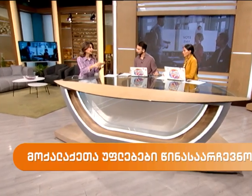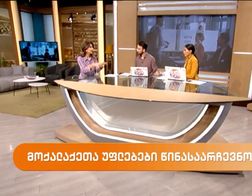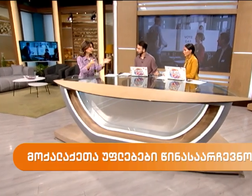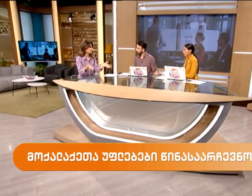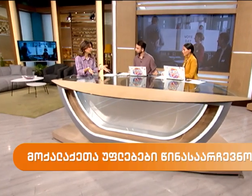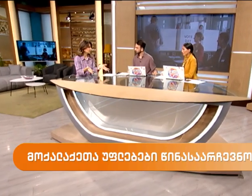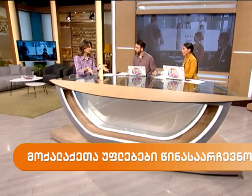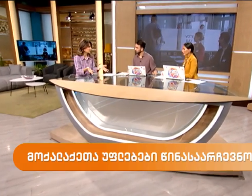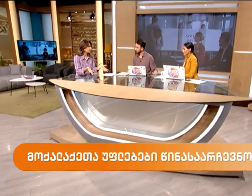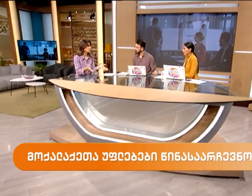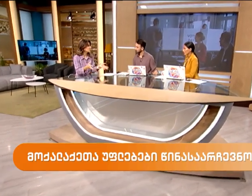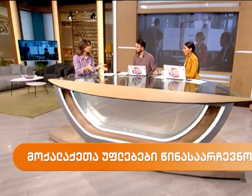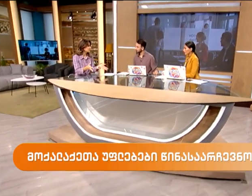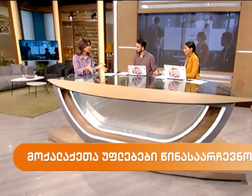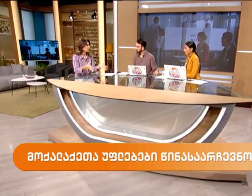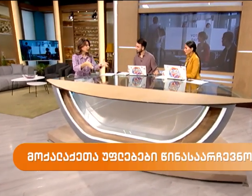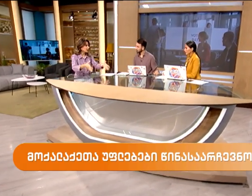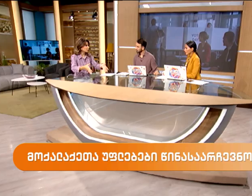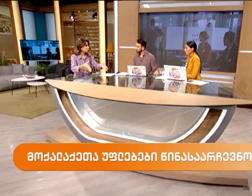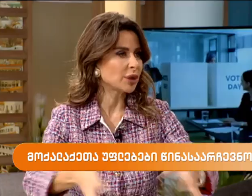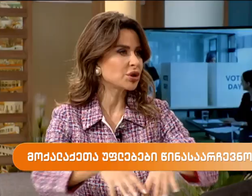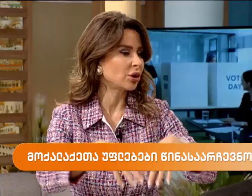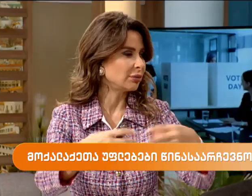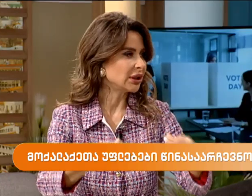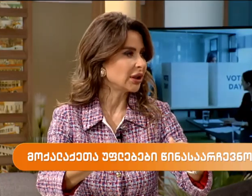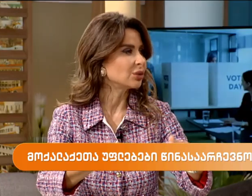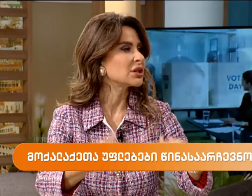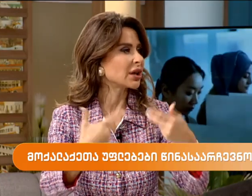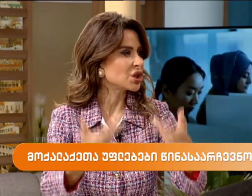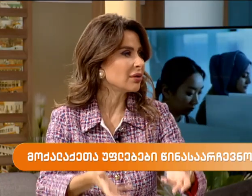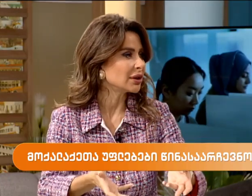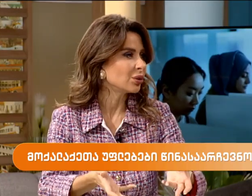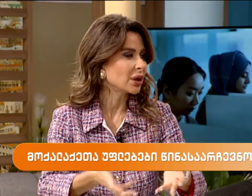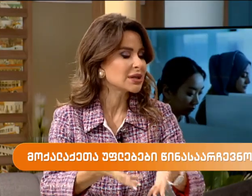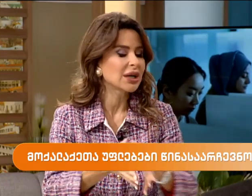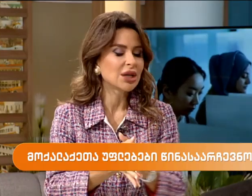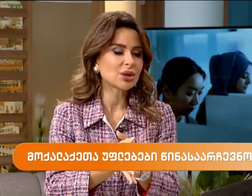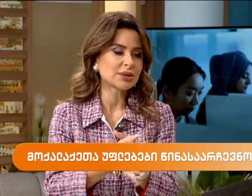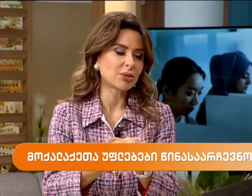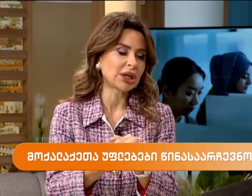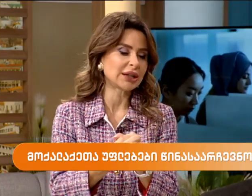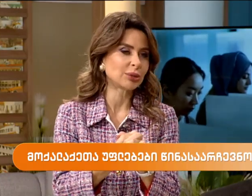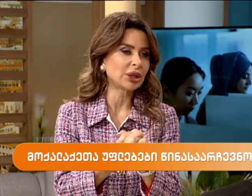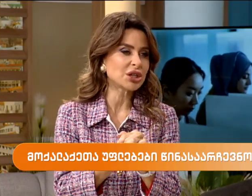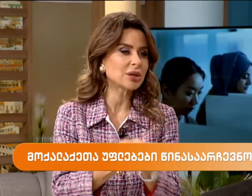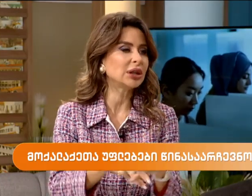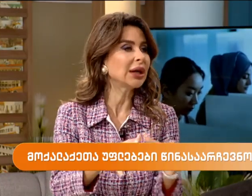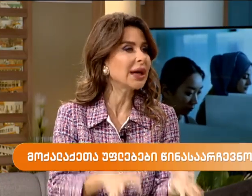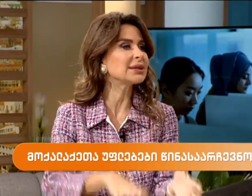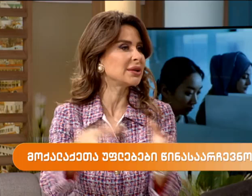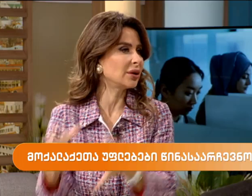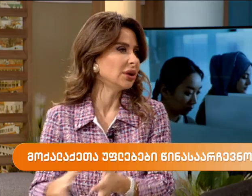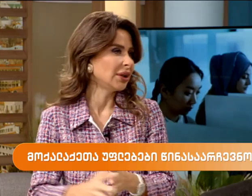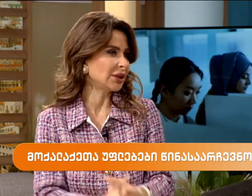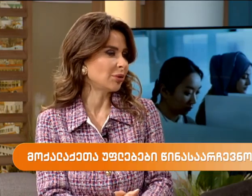შესაბამისად, ელექტრონულადაც ითვლის და შემდეგ აი ამ ყუთებში ხომ მატერიალური სახით ჩავარდა უკვე ეს ჩვენს მიერ გაკეთებული არჩევანი და